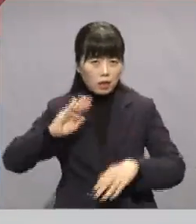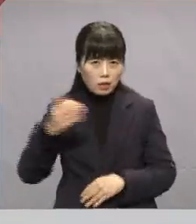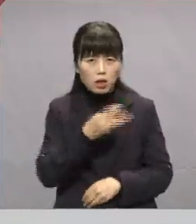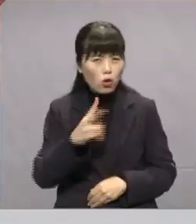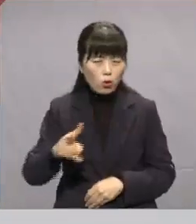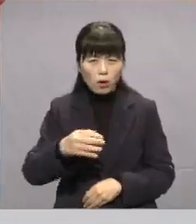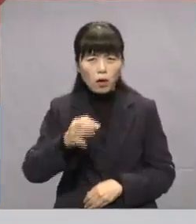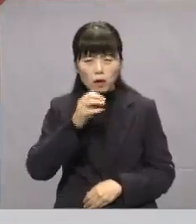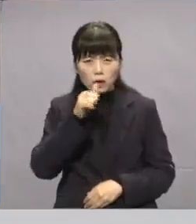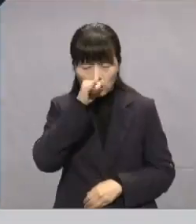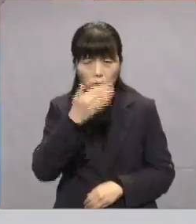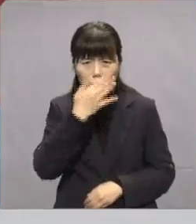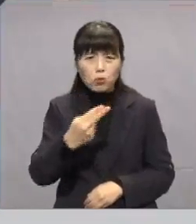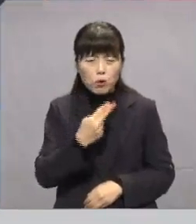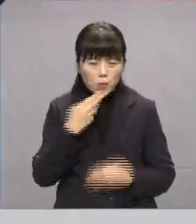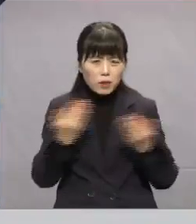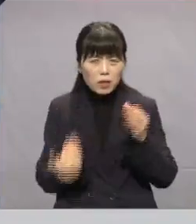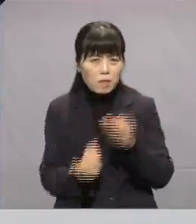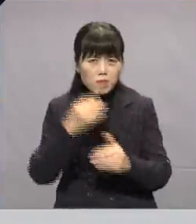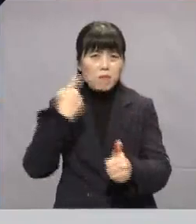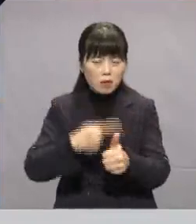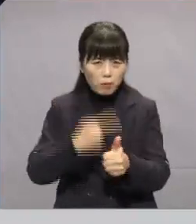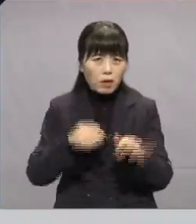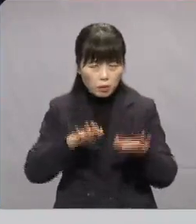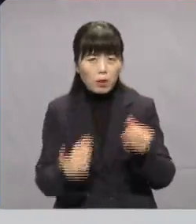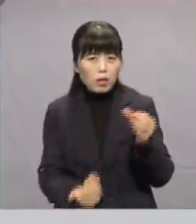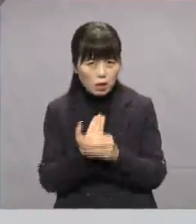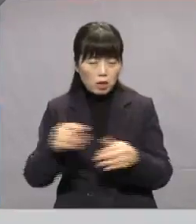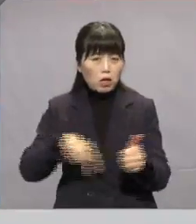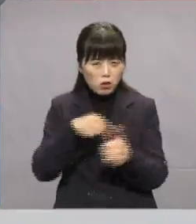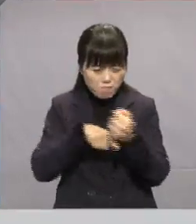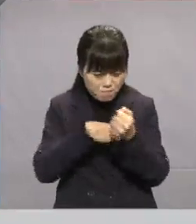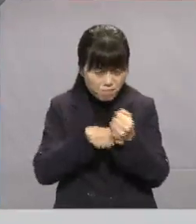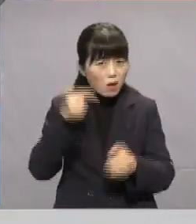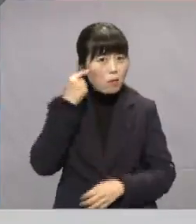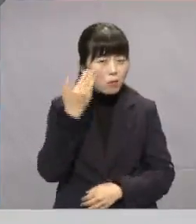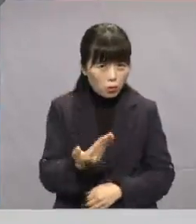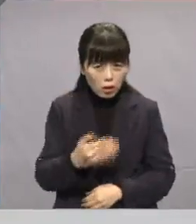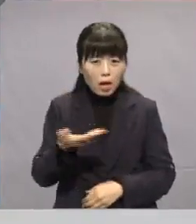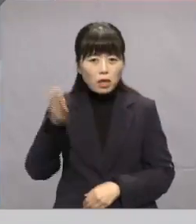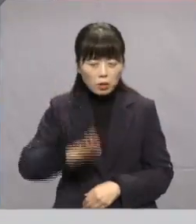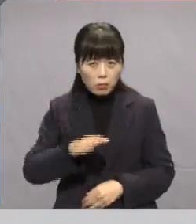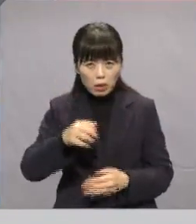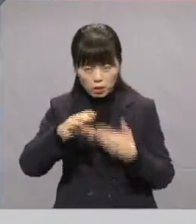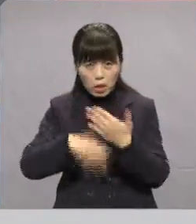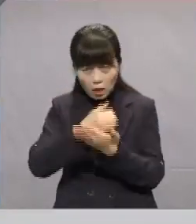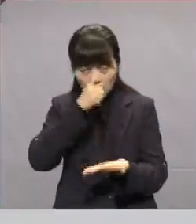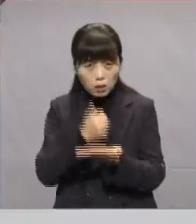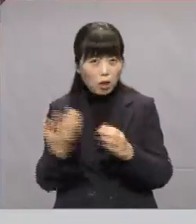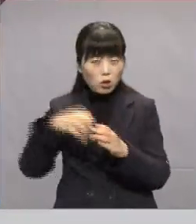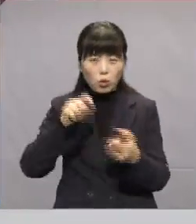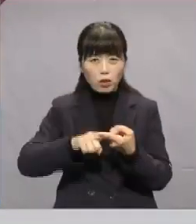여야는 있을 수 없는 일이 일어났다고 한 목소리로 질타하며 이번 사태의 경위를 따져 물었는데요. 다만 내란죄 적용에